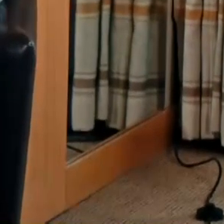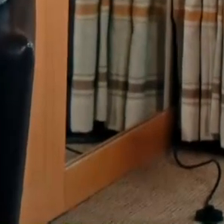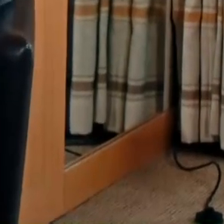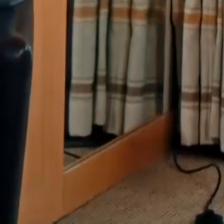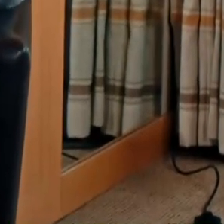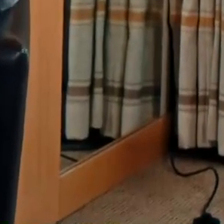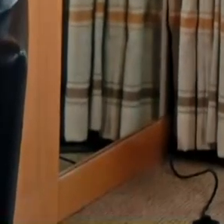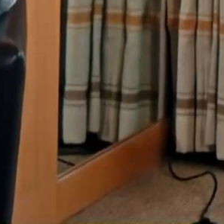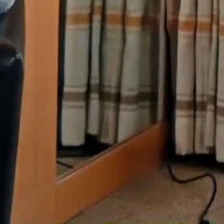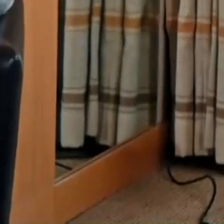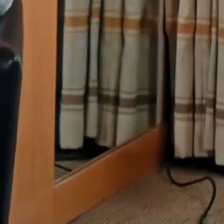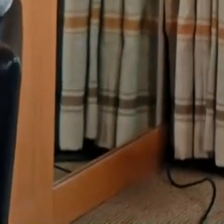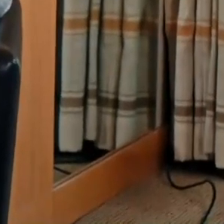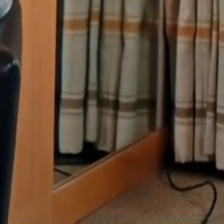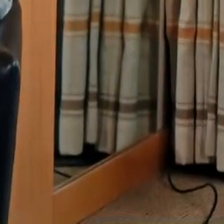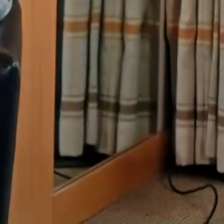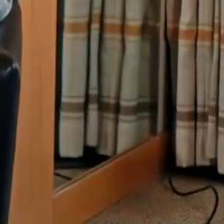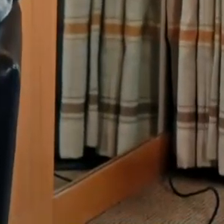aradı.